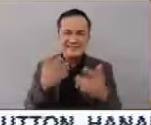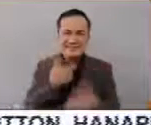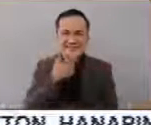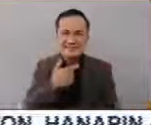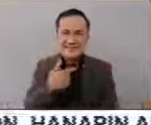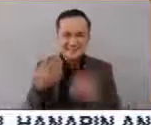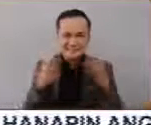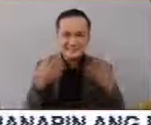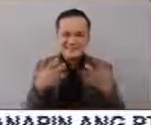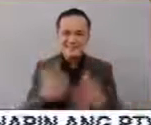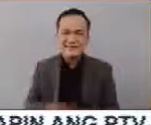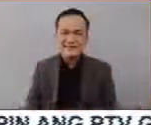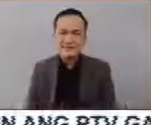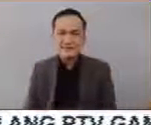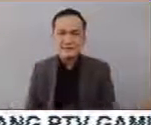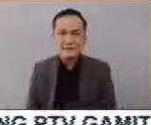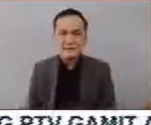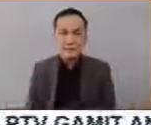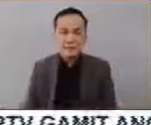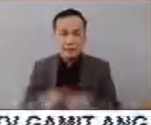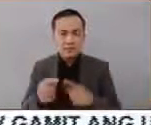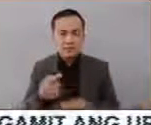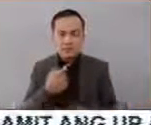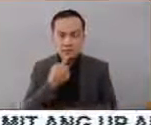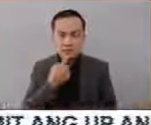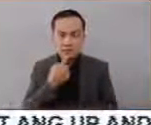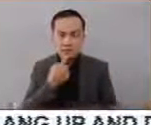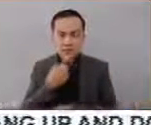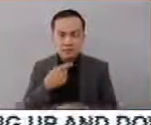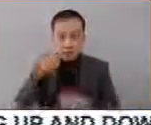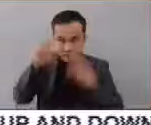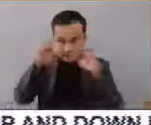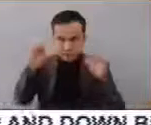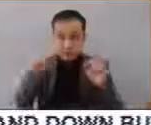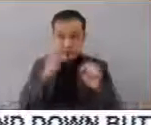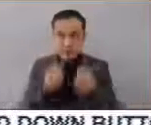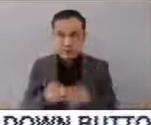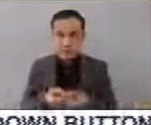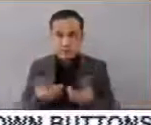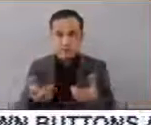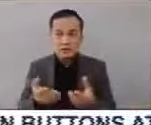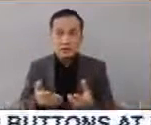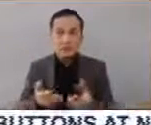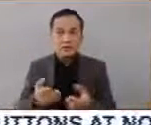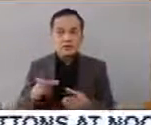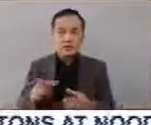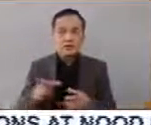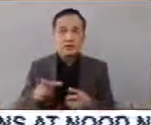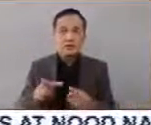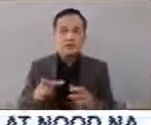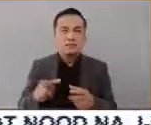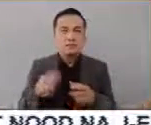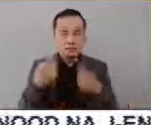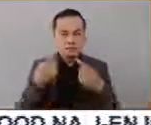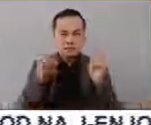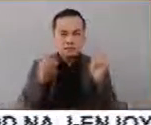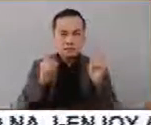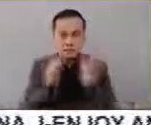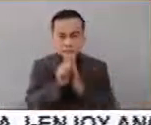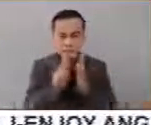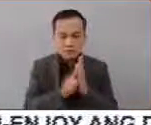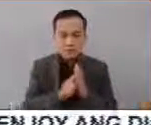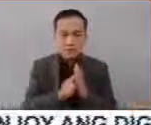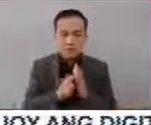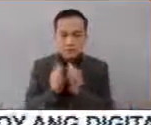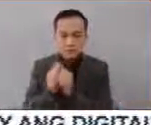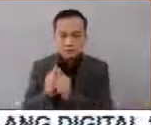Nation address, but this is by no means my swan song. I